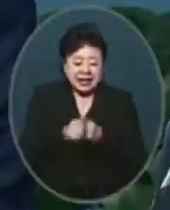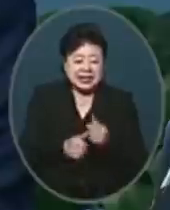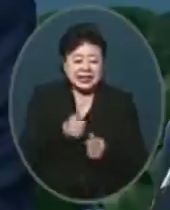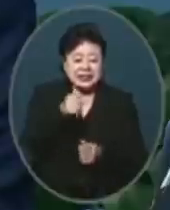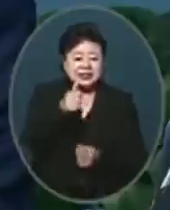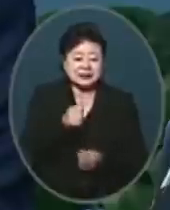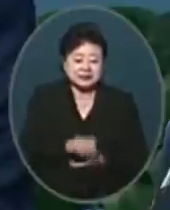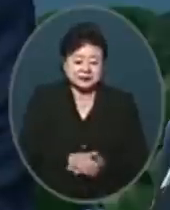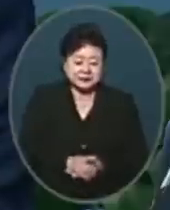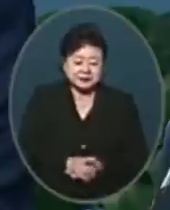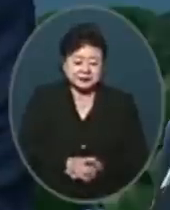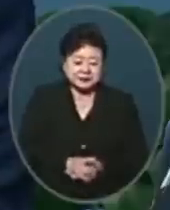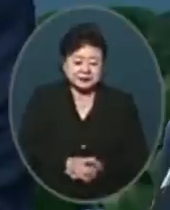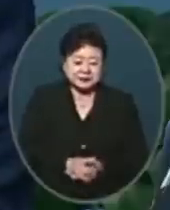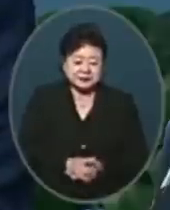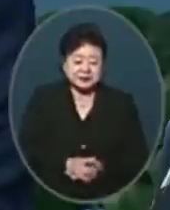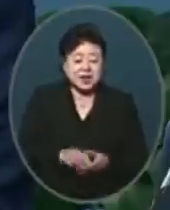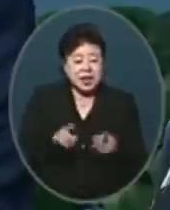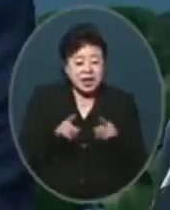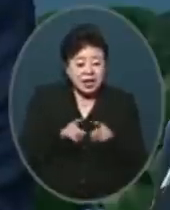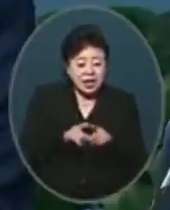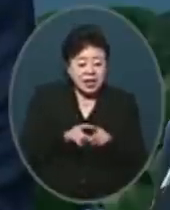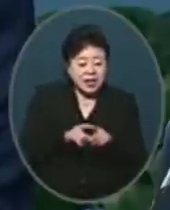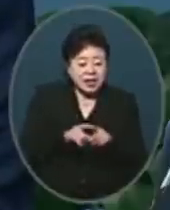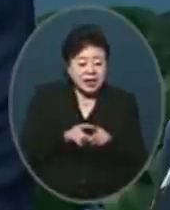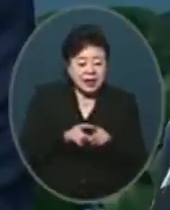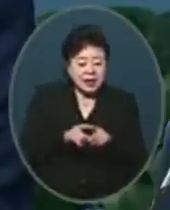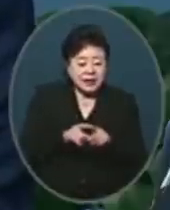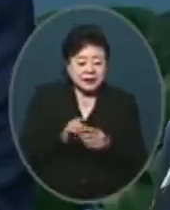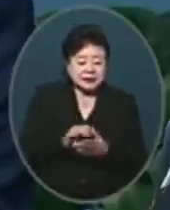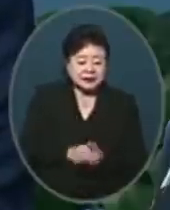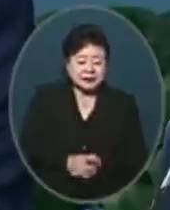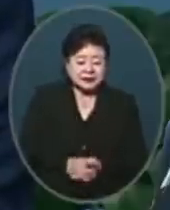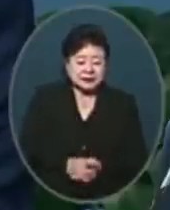하나님을 섬기고 있으므로 하나님과